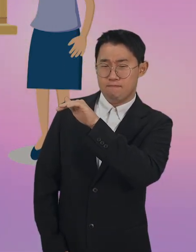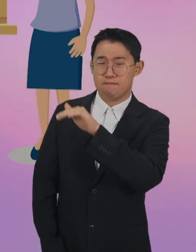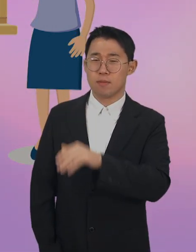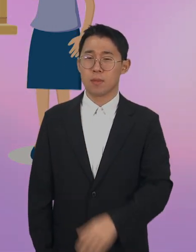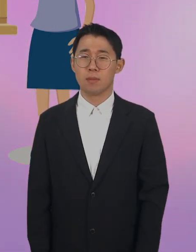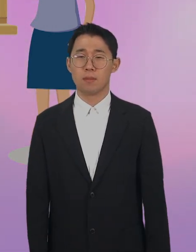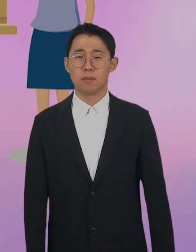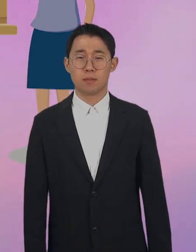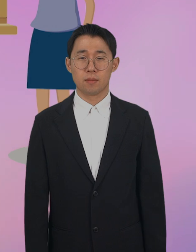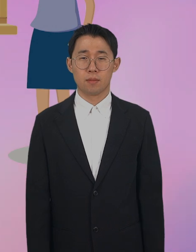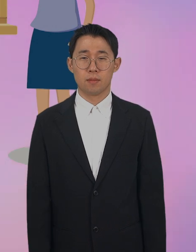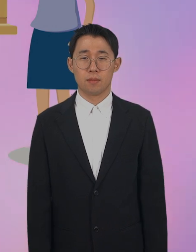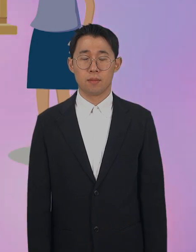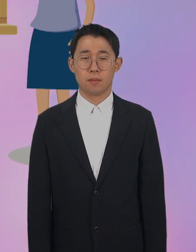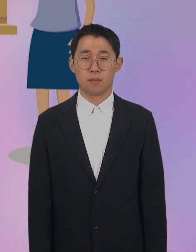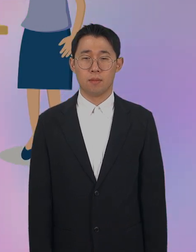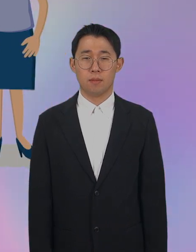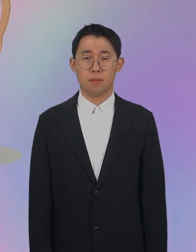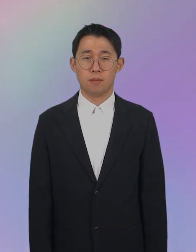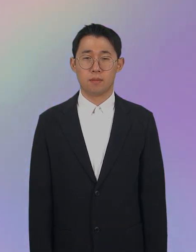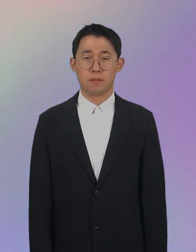알린다.